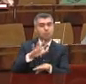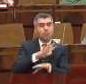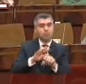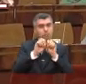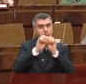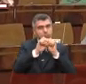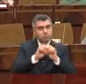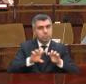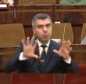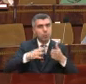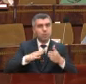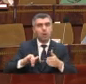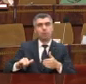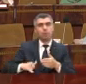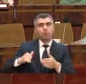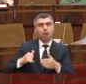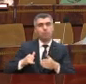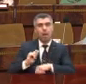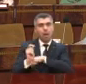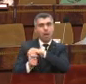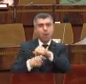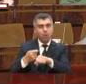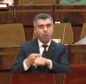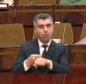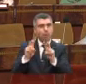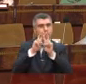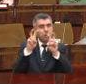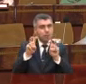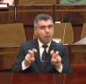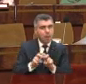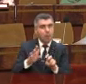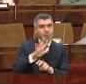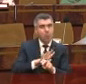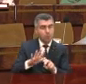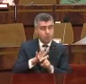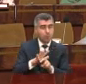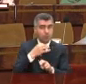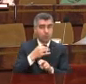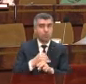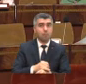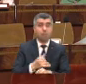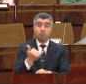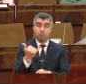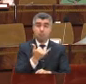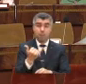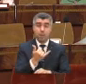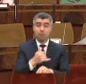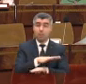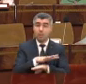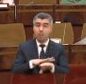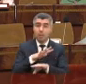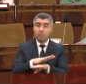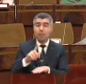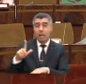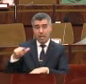على كل شباب العالم القروي واغتنام مؤهلات كل جهة، وأسطر على هذه المسألة اغتنام مؤهلات كل جهة على اعتبار أن